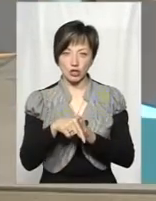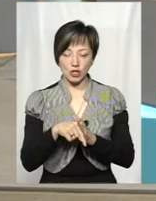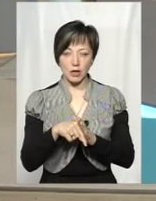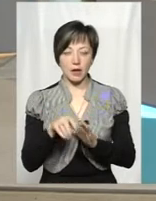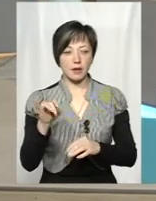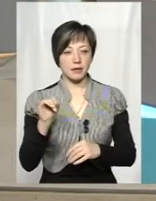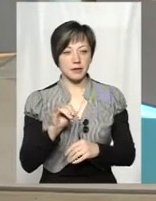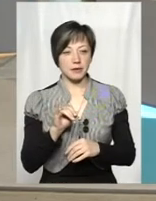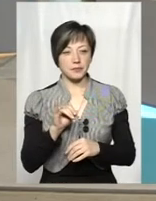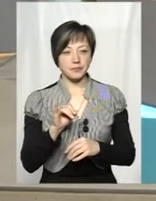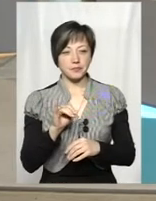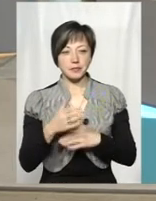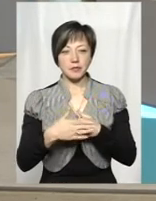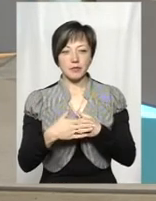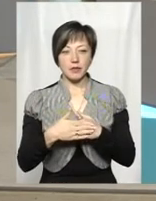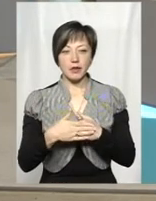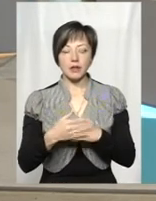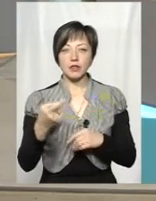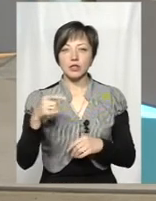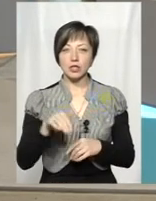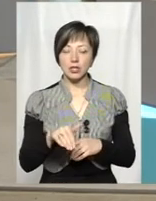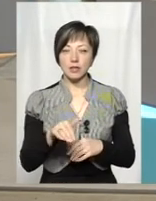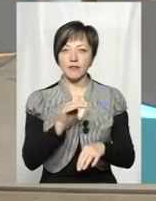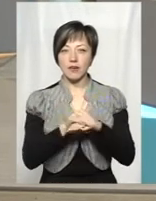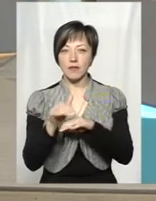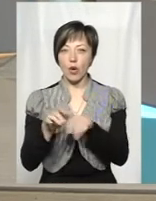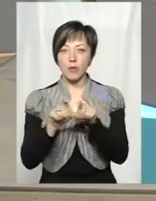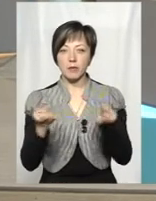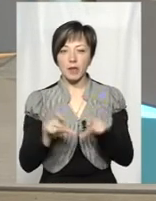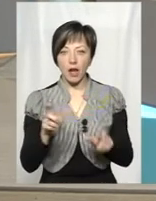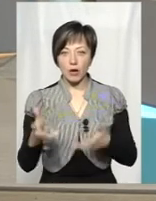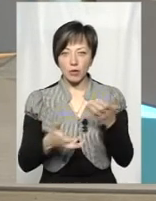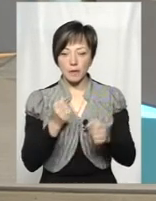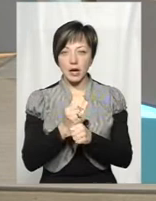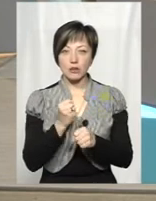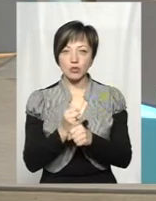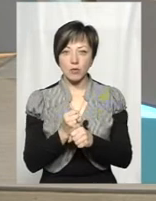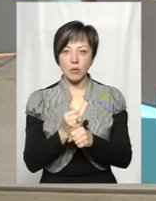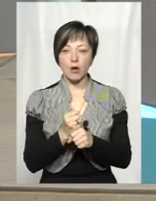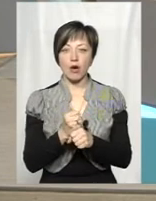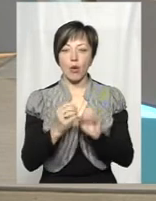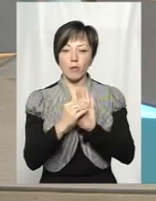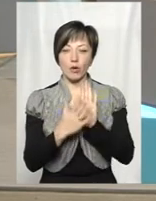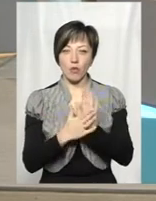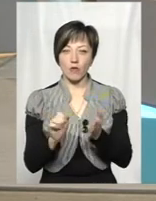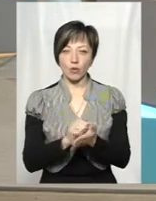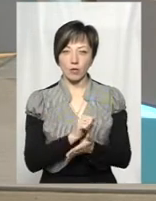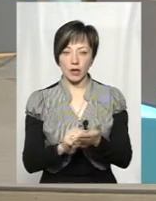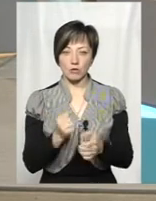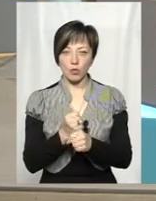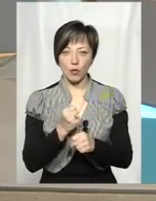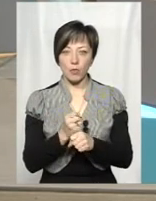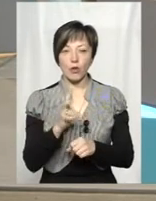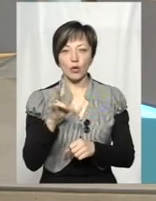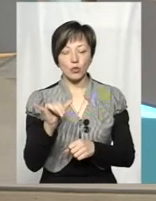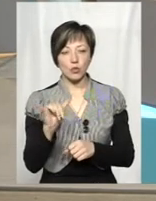і близько тисячі щойно виявлених об'єктів археології, над якими ми працюємо, робимо облікову документацію. Ну